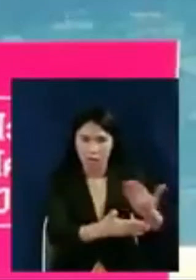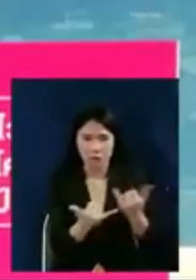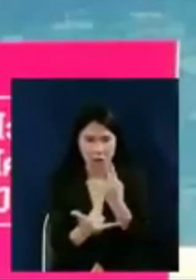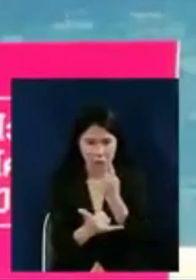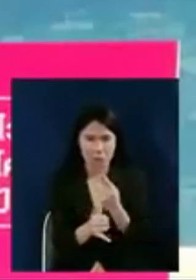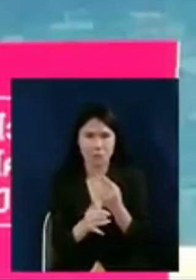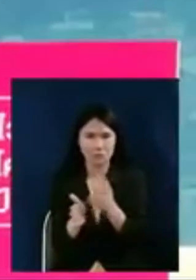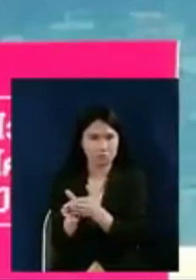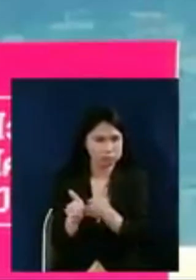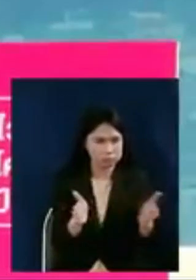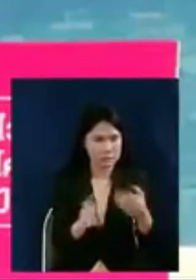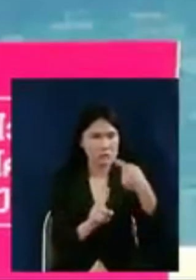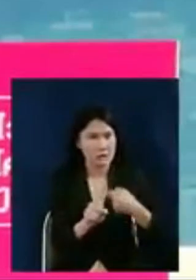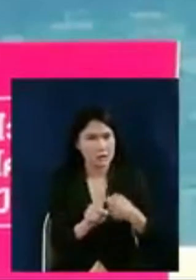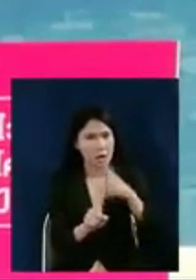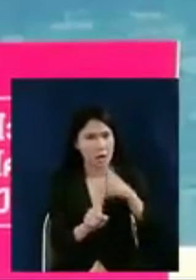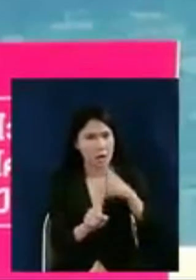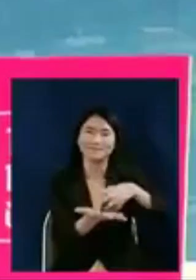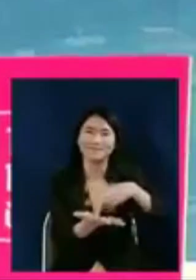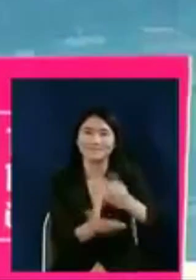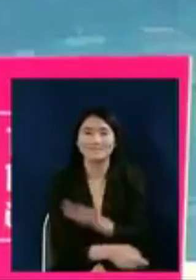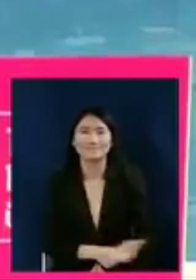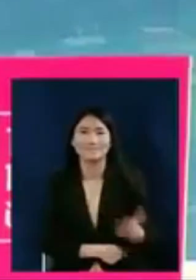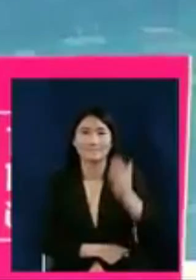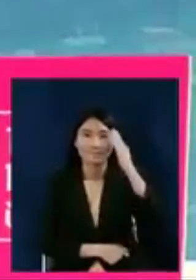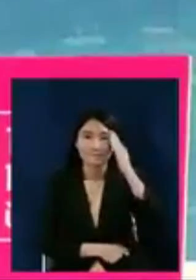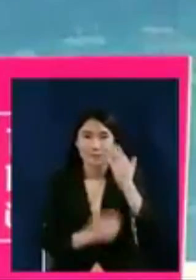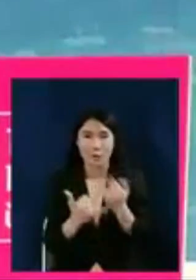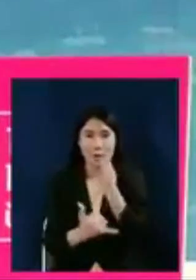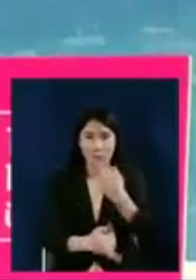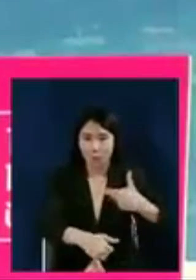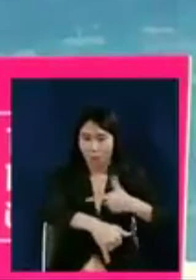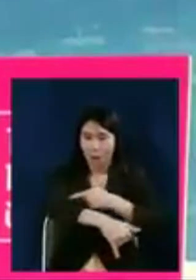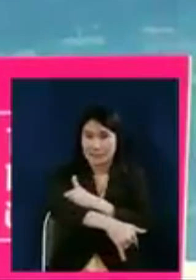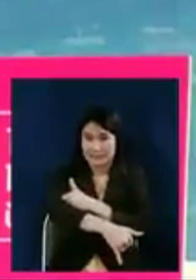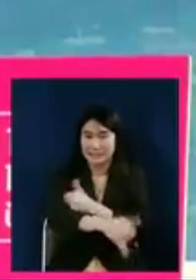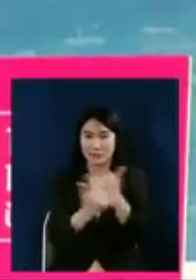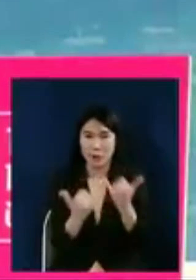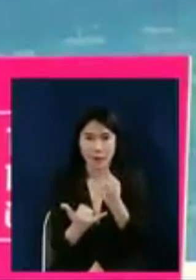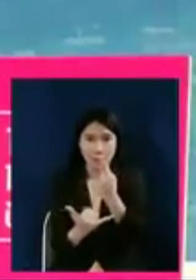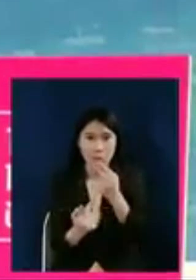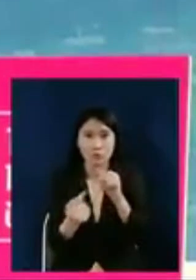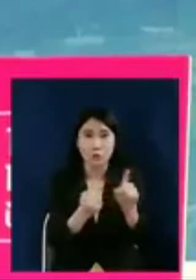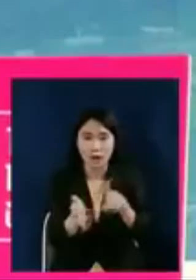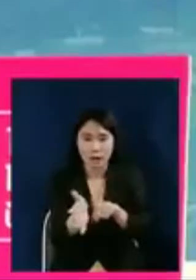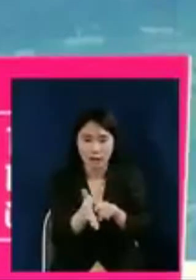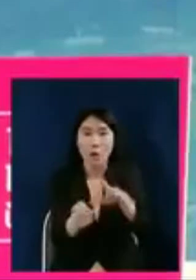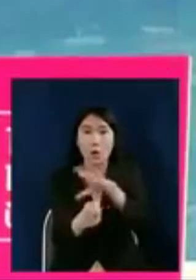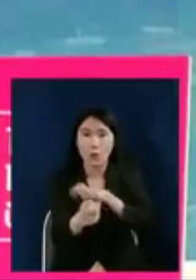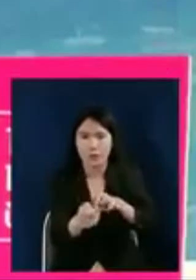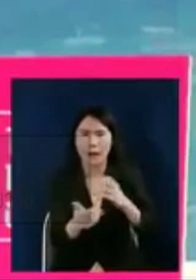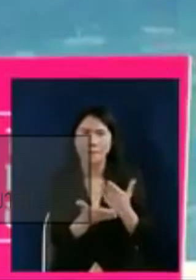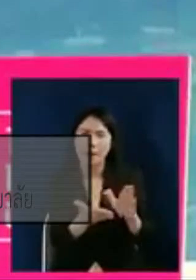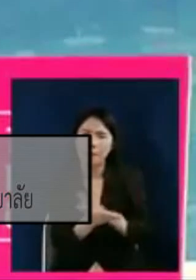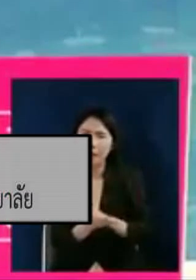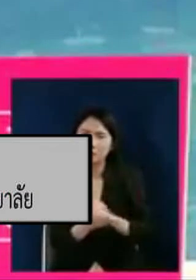ไหมเนี่ยอะไรอะนะลองไปฟังดูแม็กซีนที่ใช้อยู่ในปัจจุบันของโควิชขนาดนี้แล้วแบ่งชนิดได้เป็น